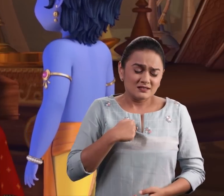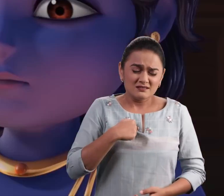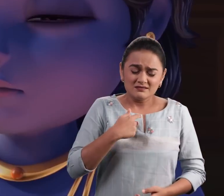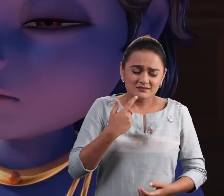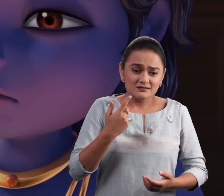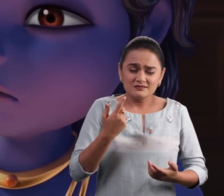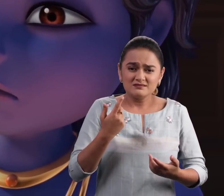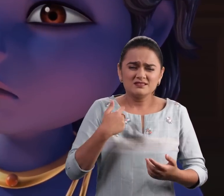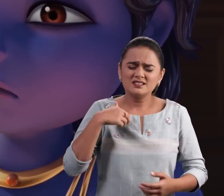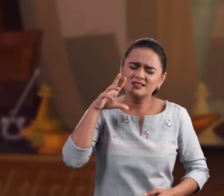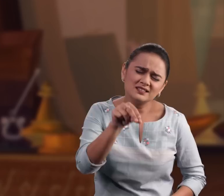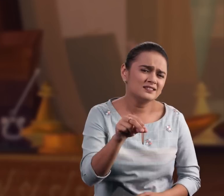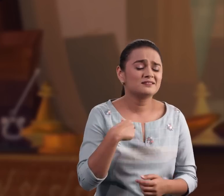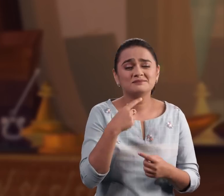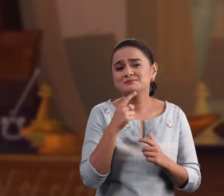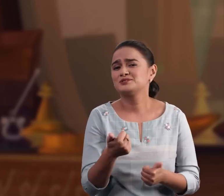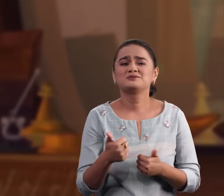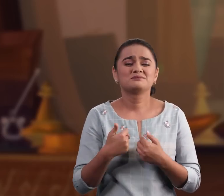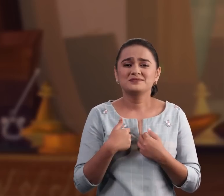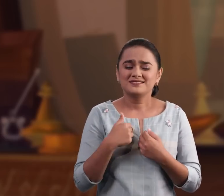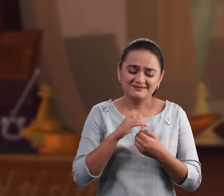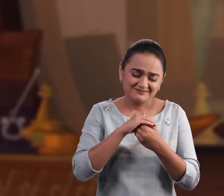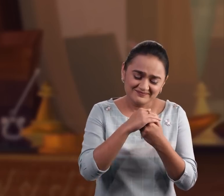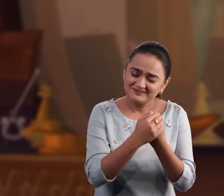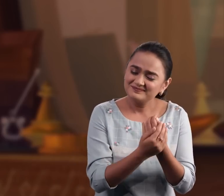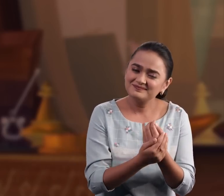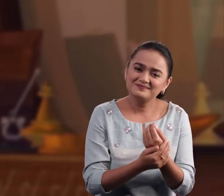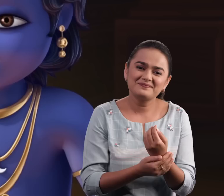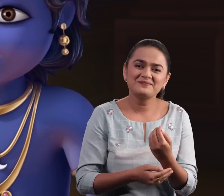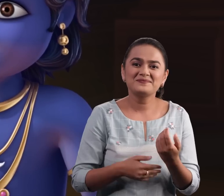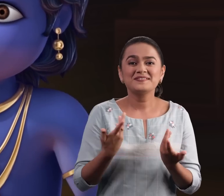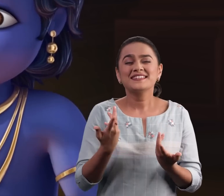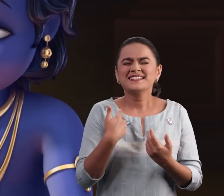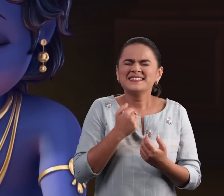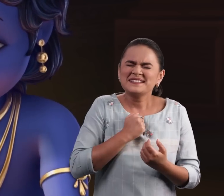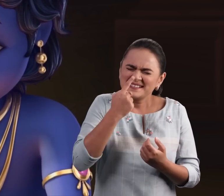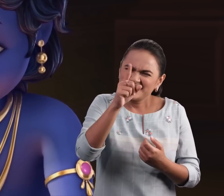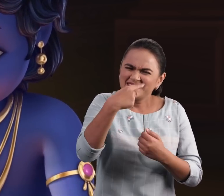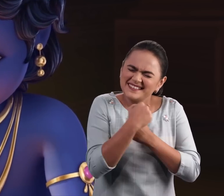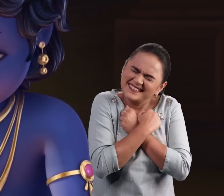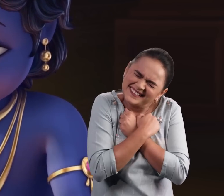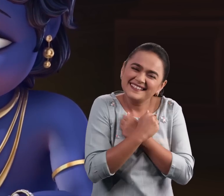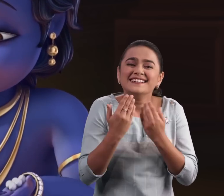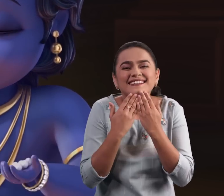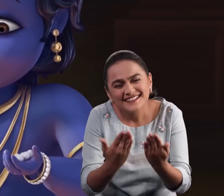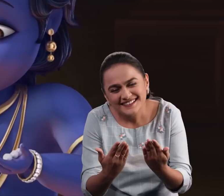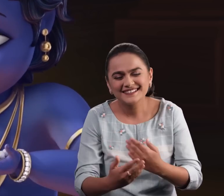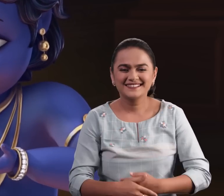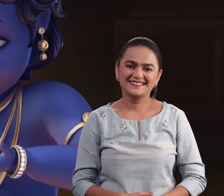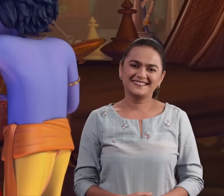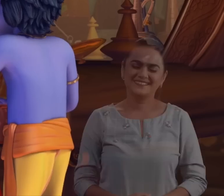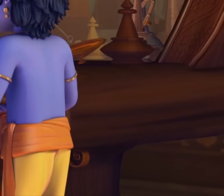मैं तुम्हें कभी भी ना नहीं कह सकती मेरे दुलारे कृष्णा। मेरी प्यारी मैया, धन्यवाद।